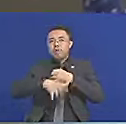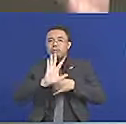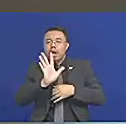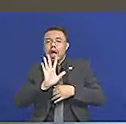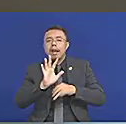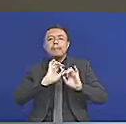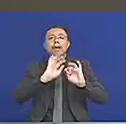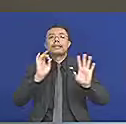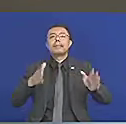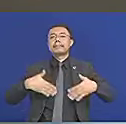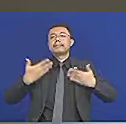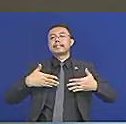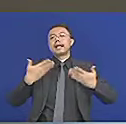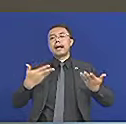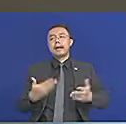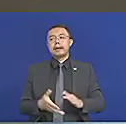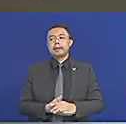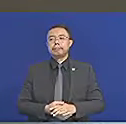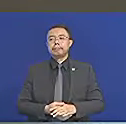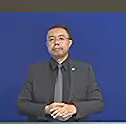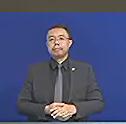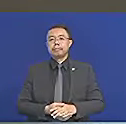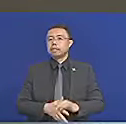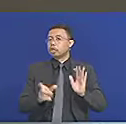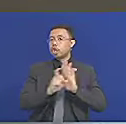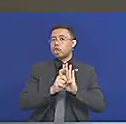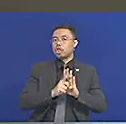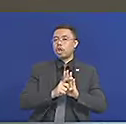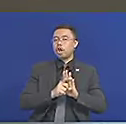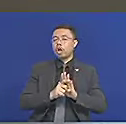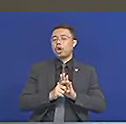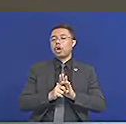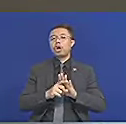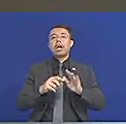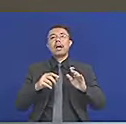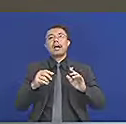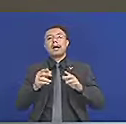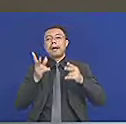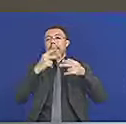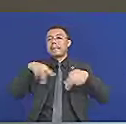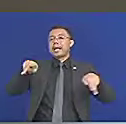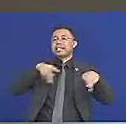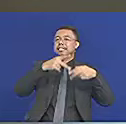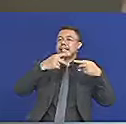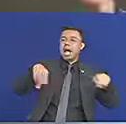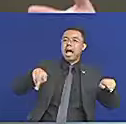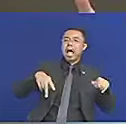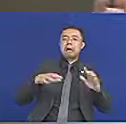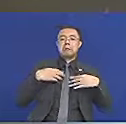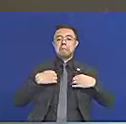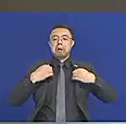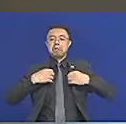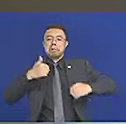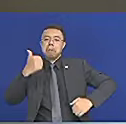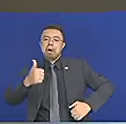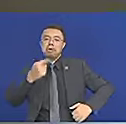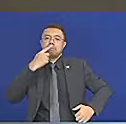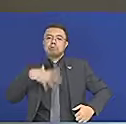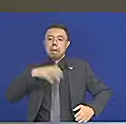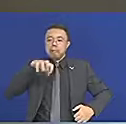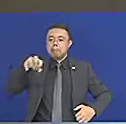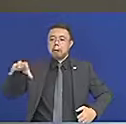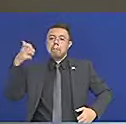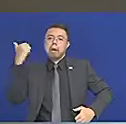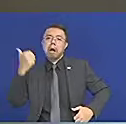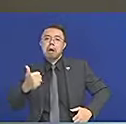mabuk berbagai kesenangan. Pesta pora, ya bagaimana pakai baju bagus, bagaimana memiliki barang